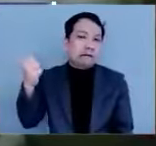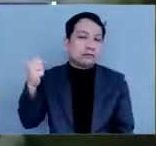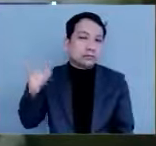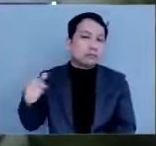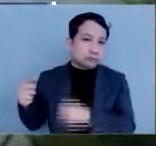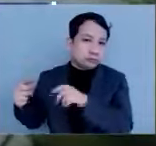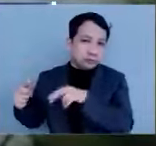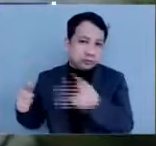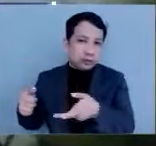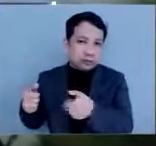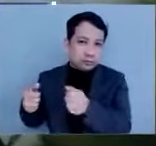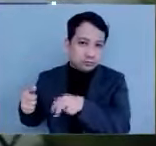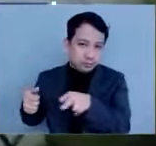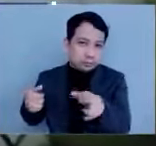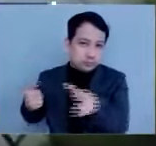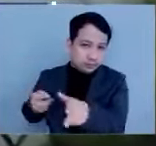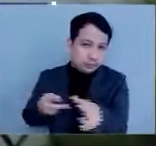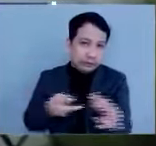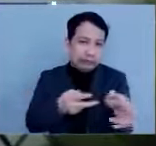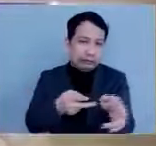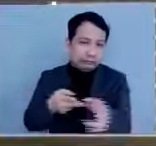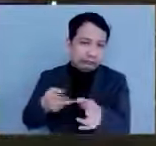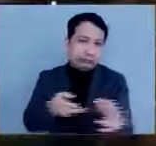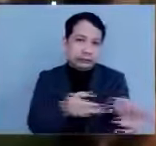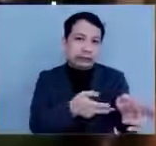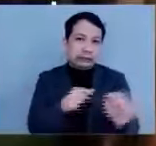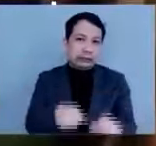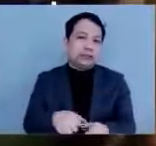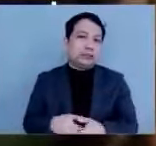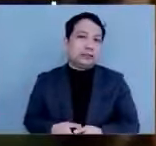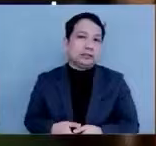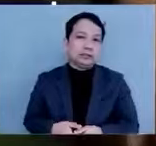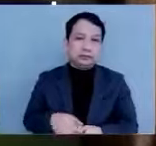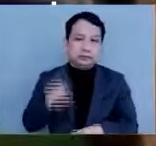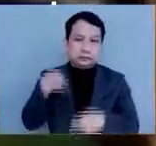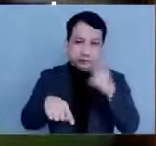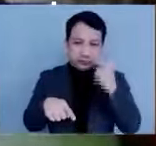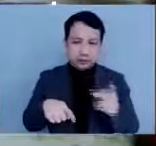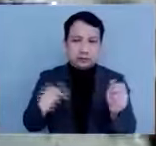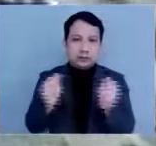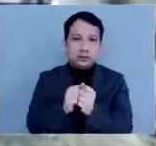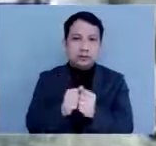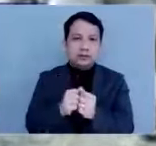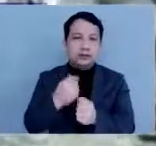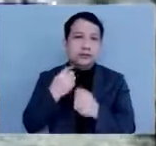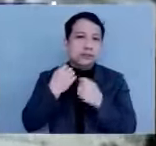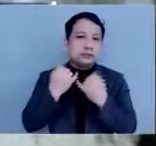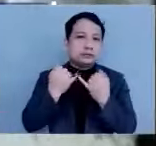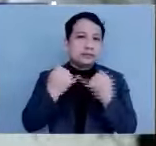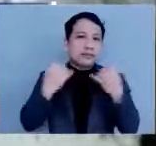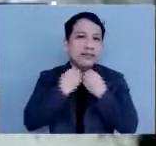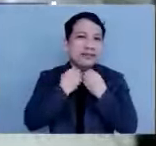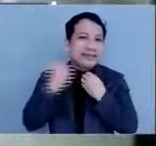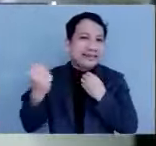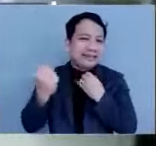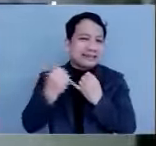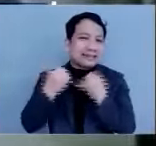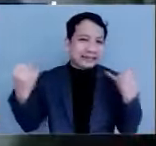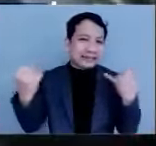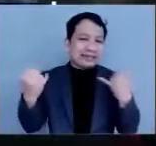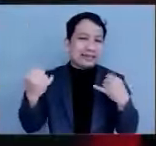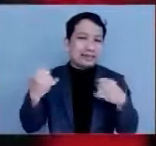natumba ang babae at ilang metrong nakaladkad sa kalsada. Hindi na nahagip sa video pero napigdas ang kwintas at nakatakas ang mga